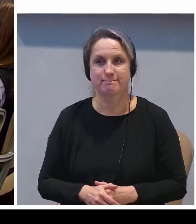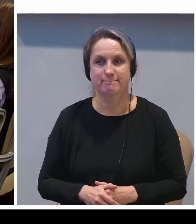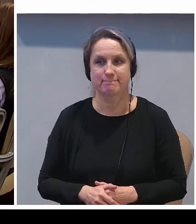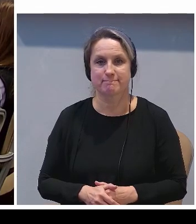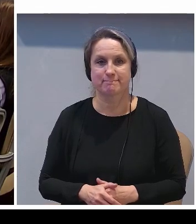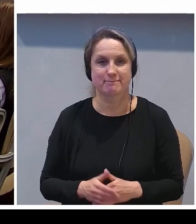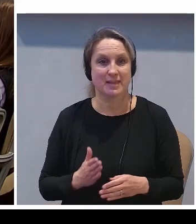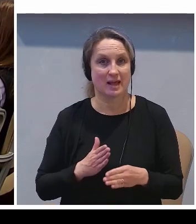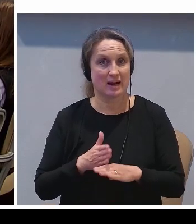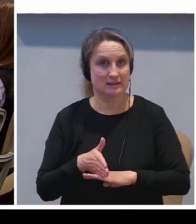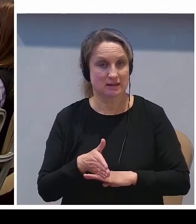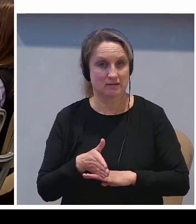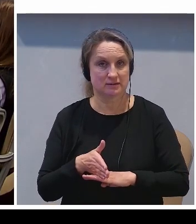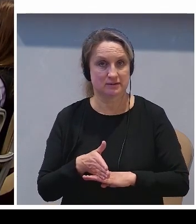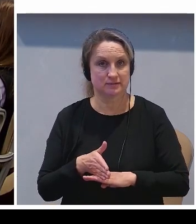lisaks